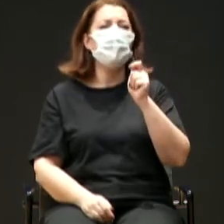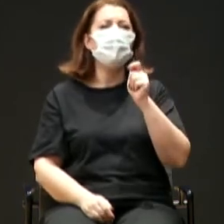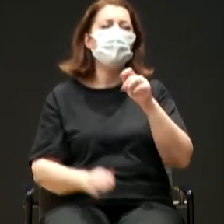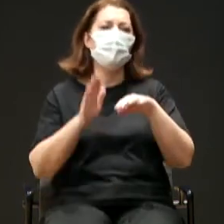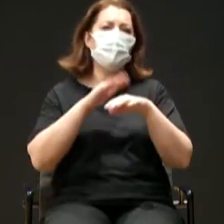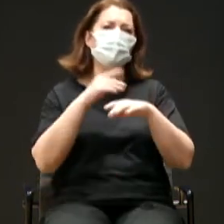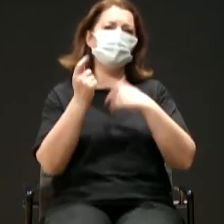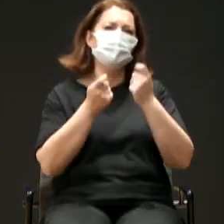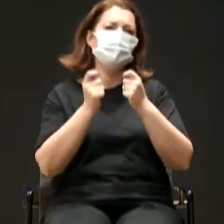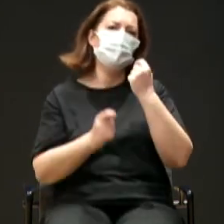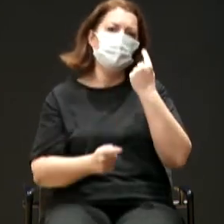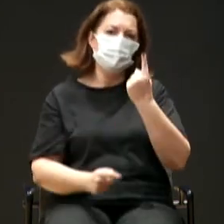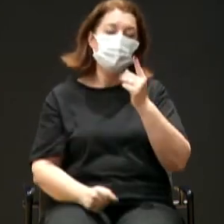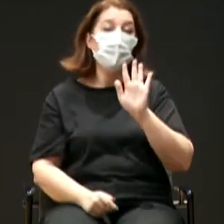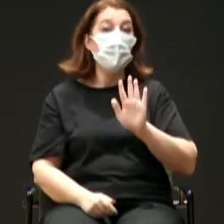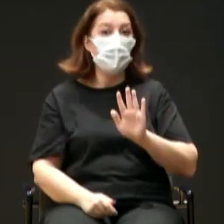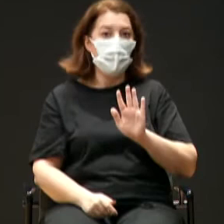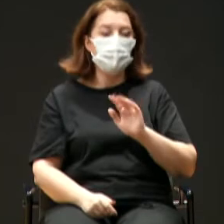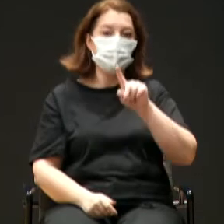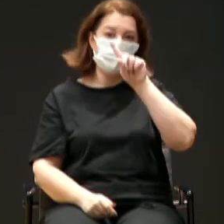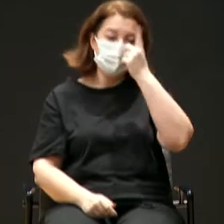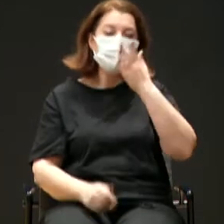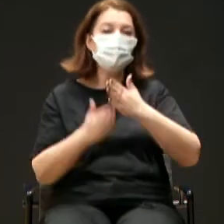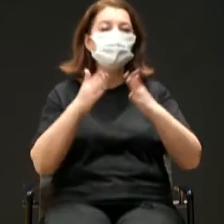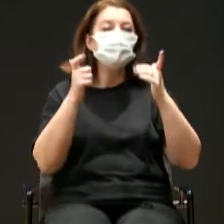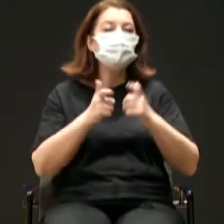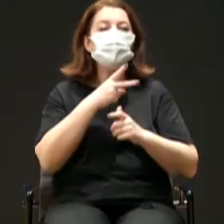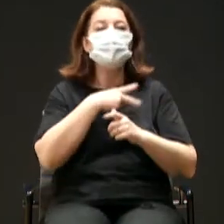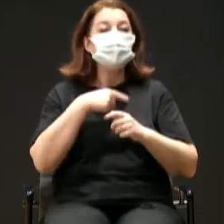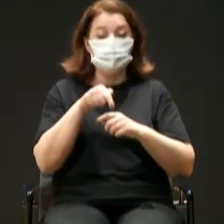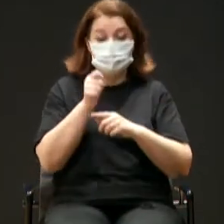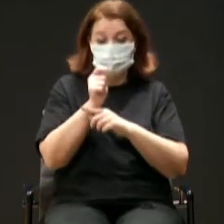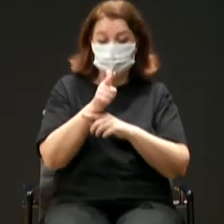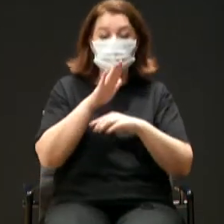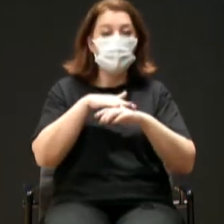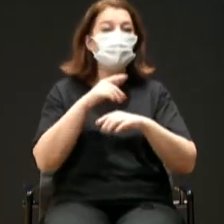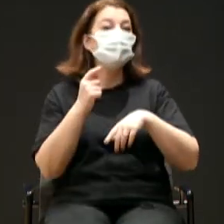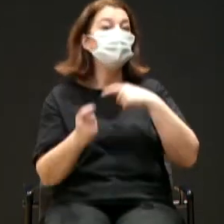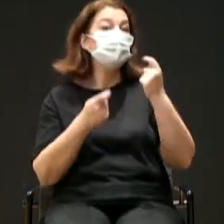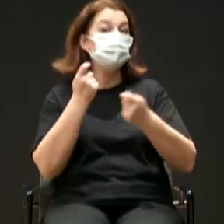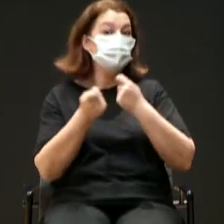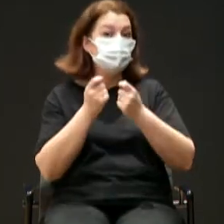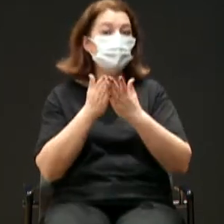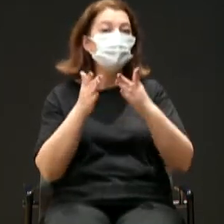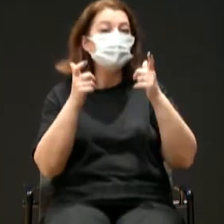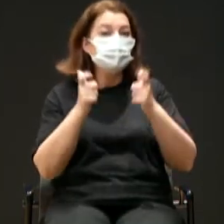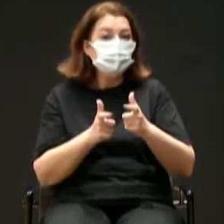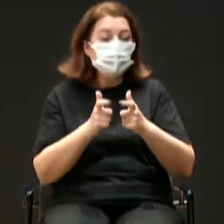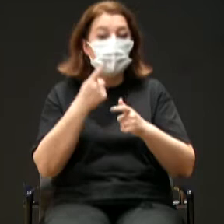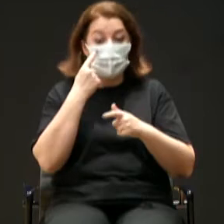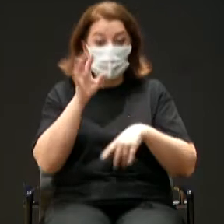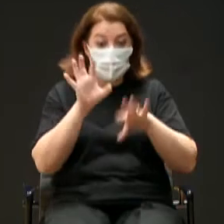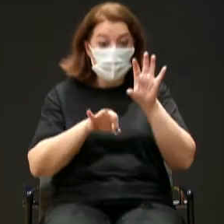biridir. Yalnız Büyükşehir Belediyesi'nin ilçemizde yaptığı çalışmaları Büyükşehir'in